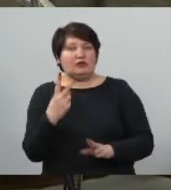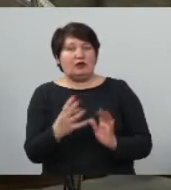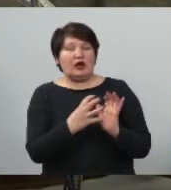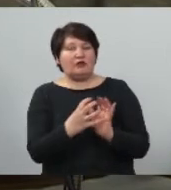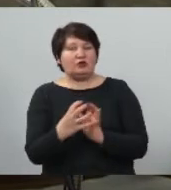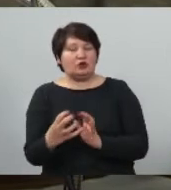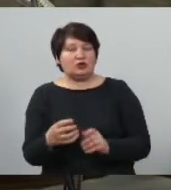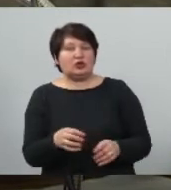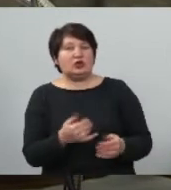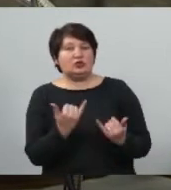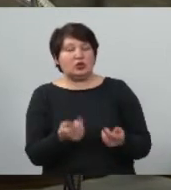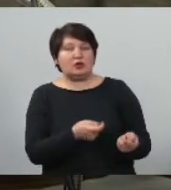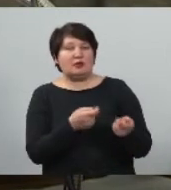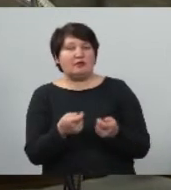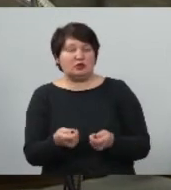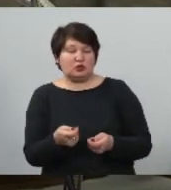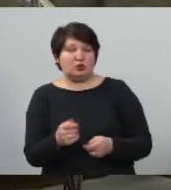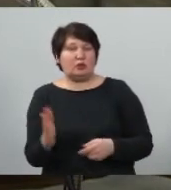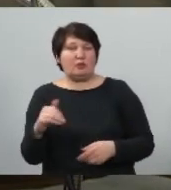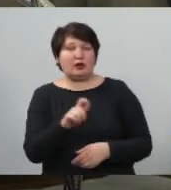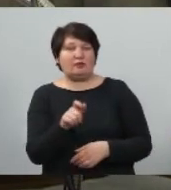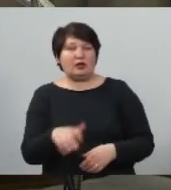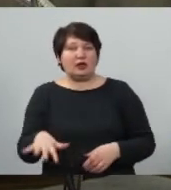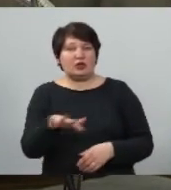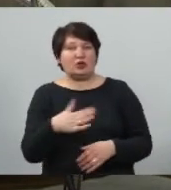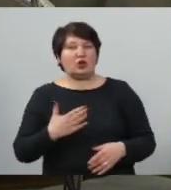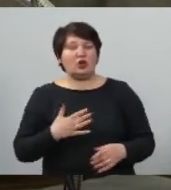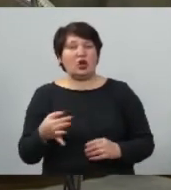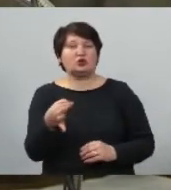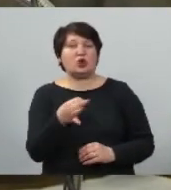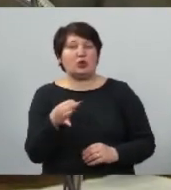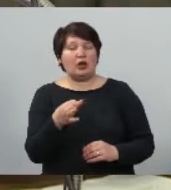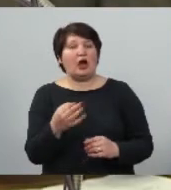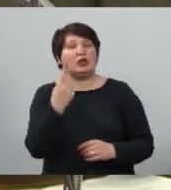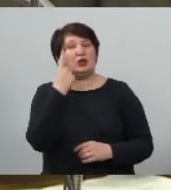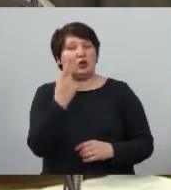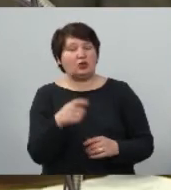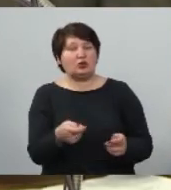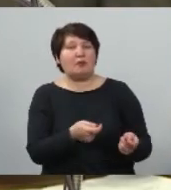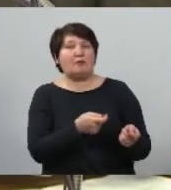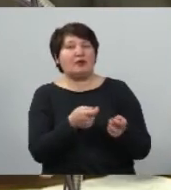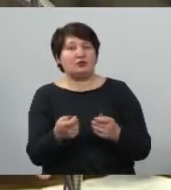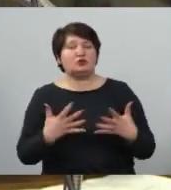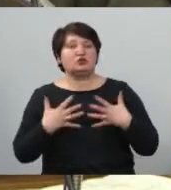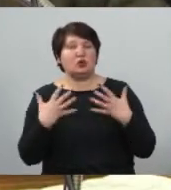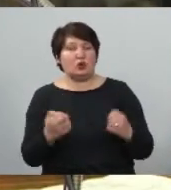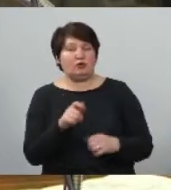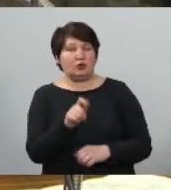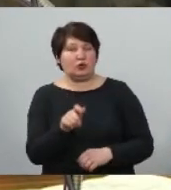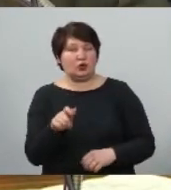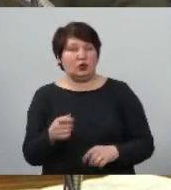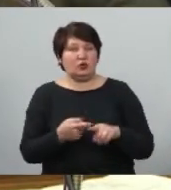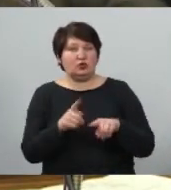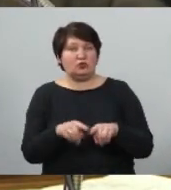привезуть прикарпатців на територію нашої області, але, наголошую, привезуть здорових людей. Тому що